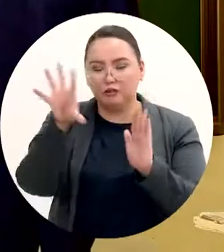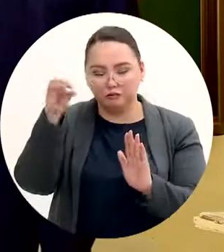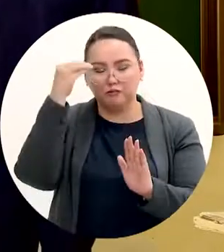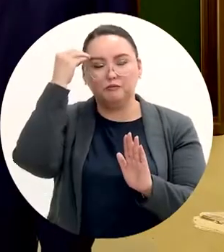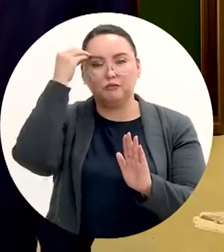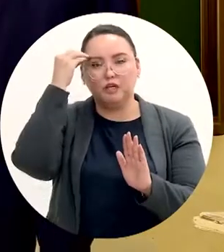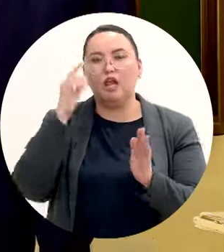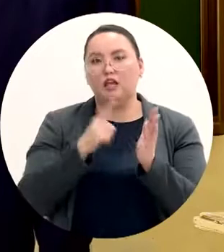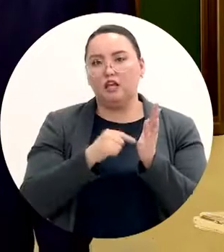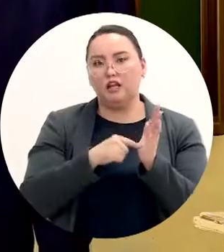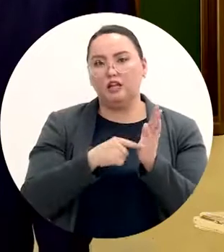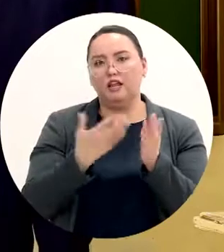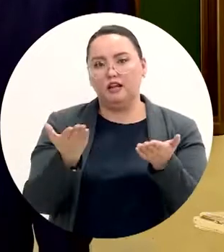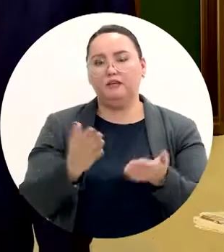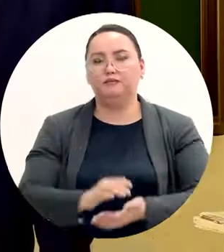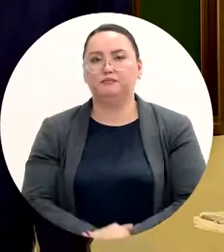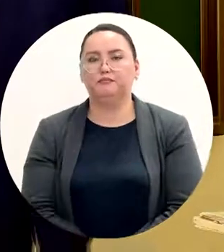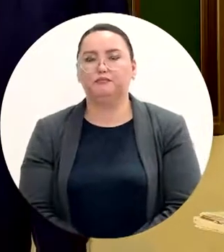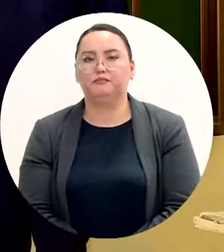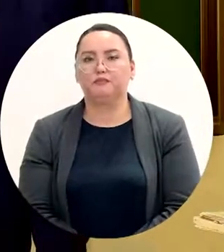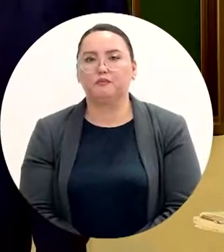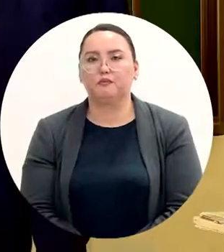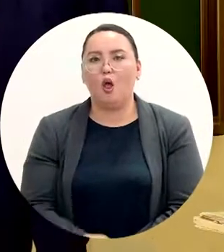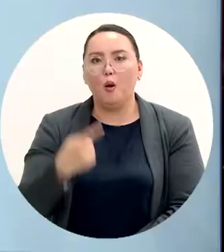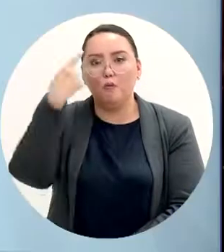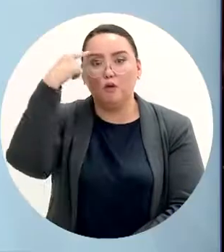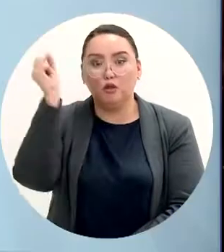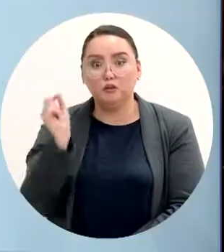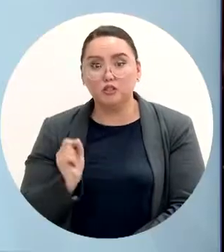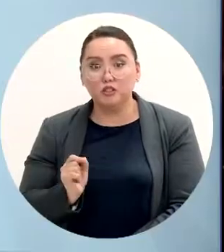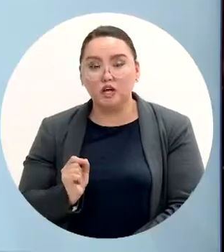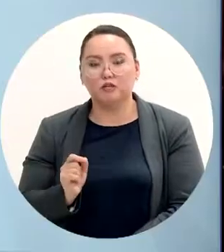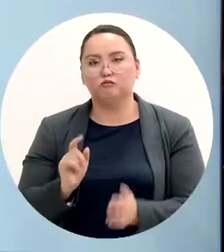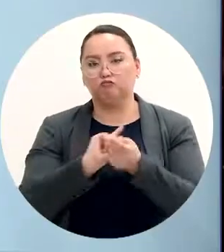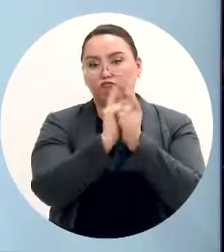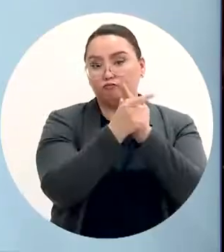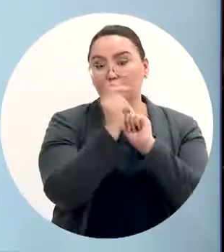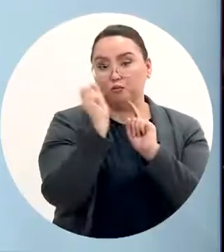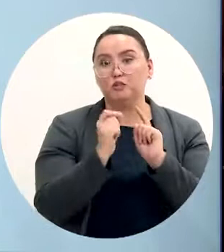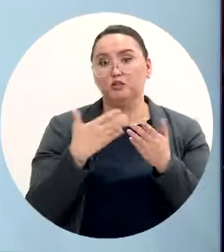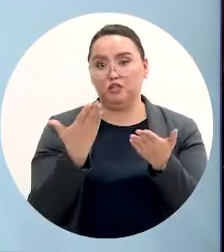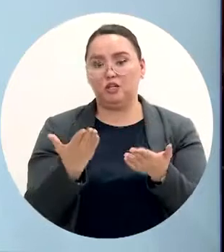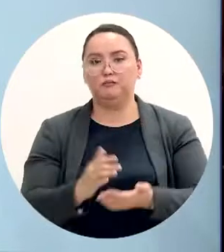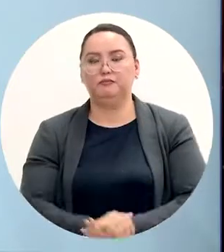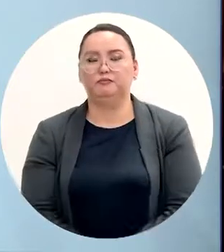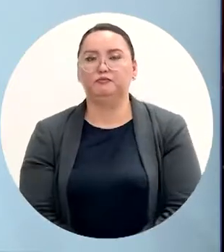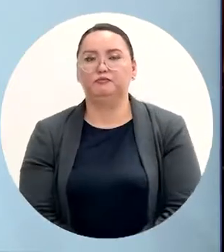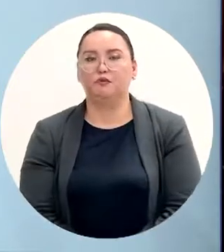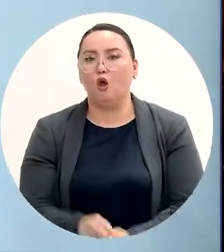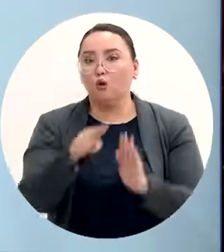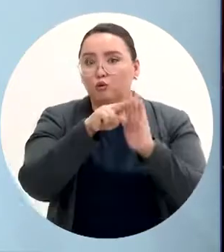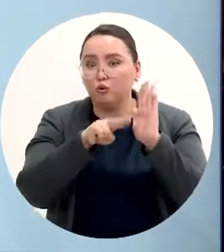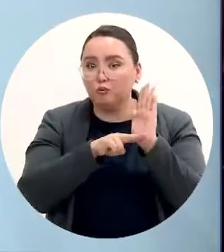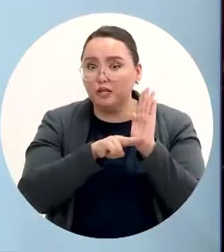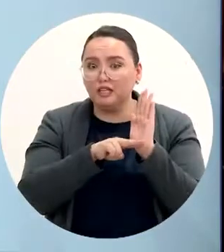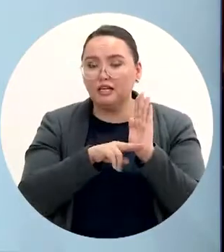За хүмүүдээ багшийнхан ярьсан энэхүү дүрмийг нэгэн тогтоож авсан бол үгсийг үндэсний бичигт хамтдаа